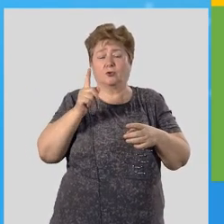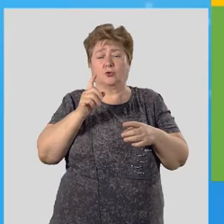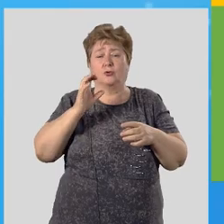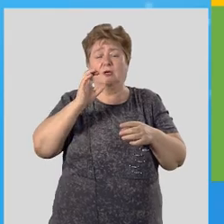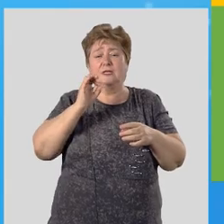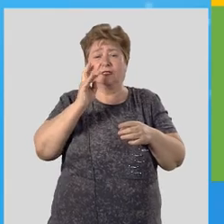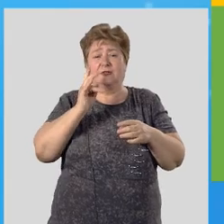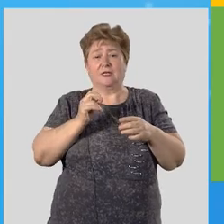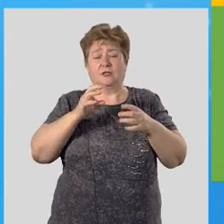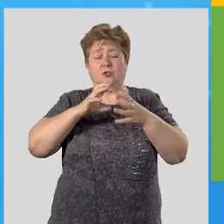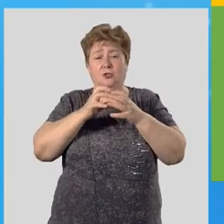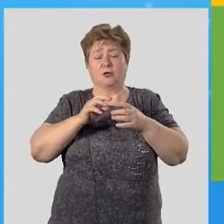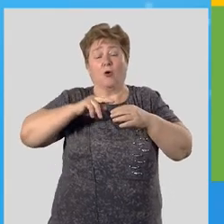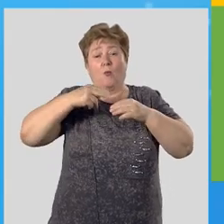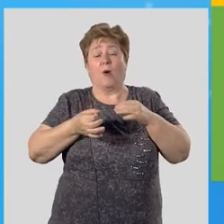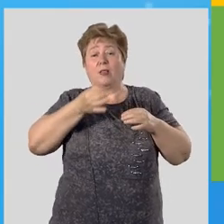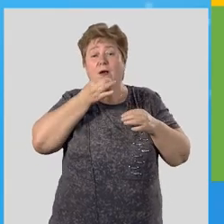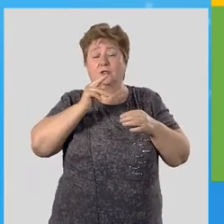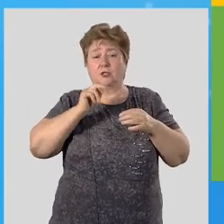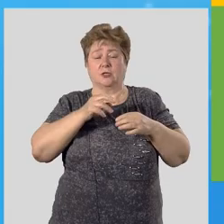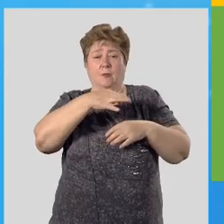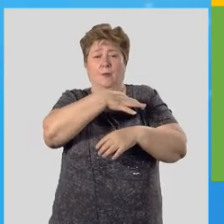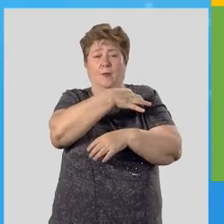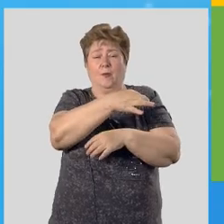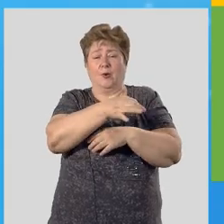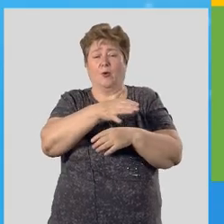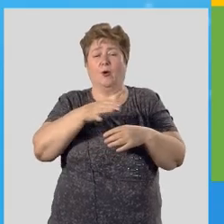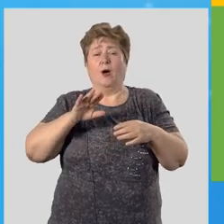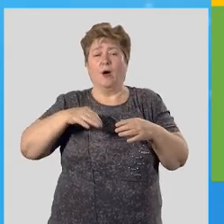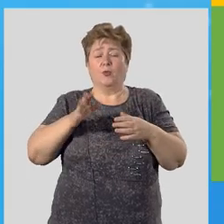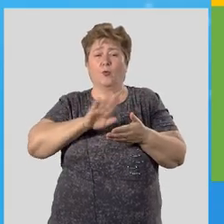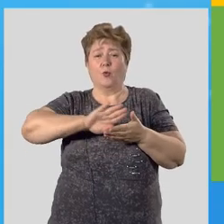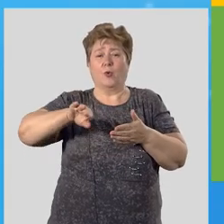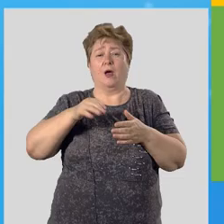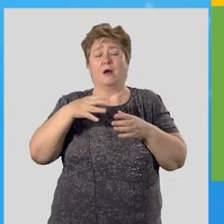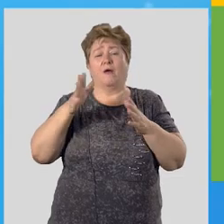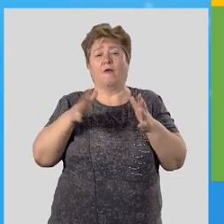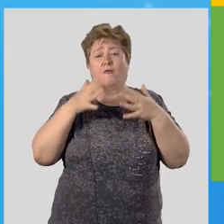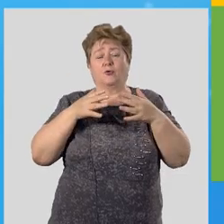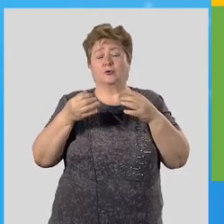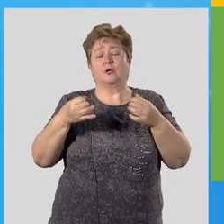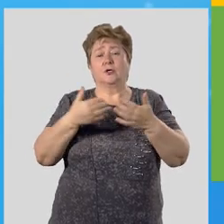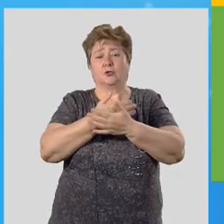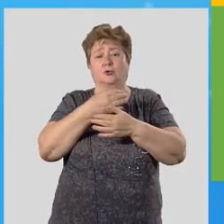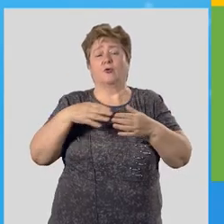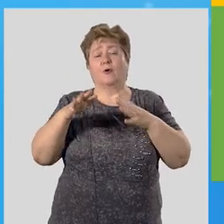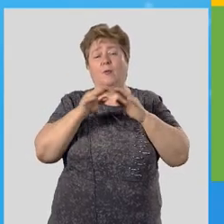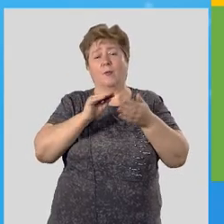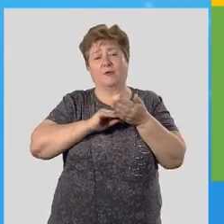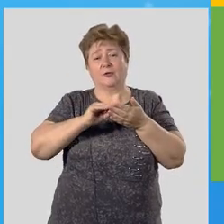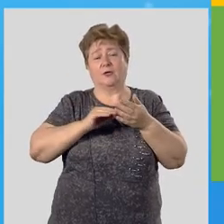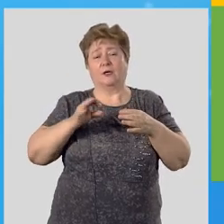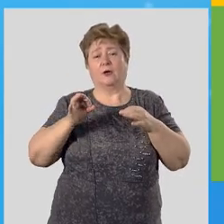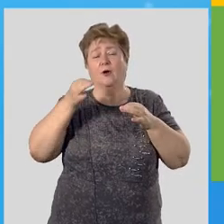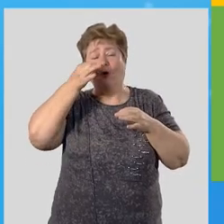свинцовый шарик упал раньше пера. После этого откачали воздух из трубки и повторили опыт.